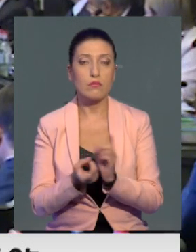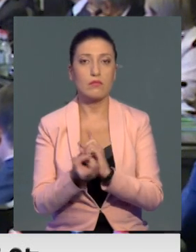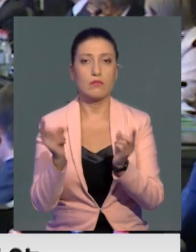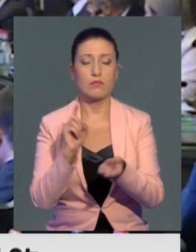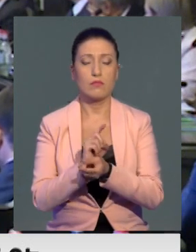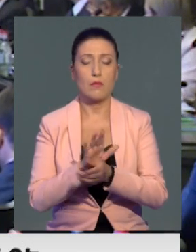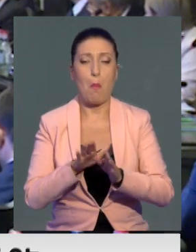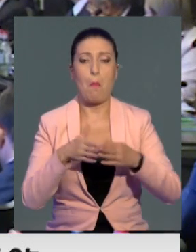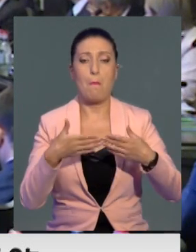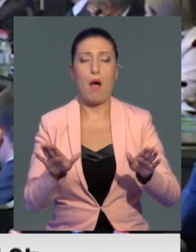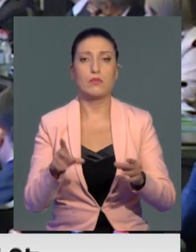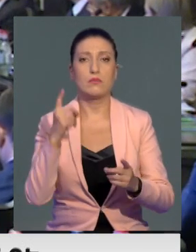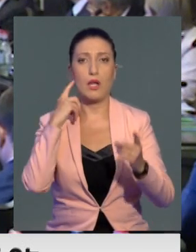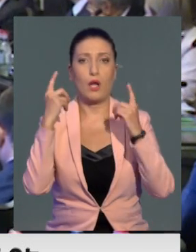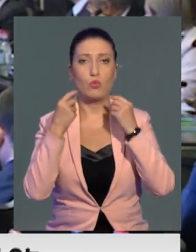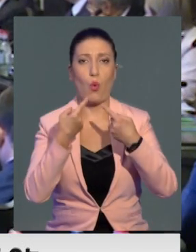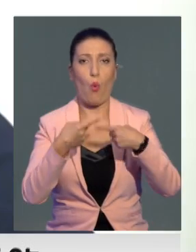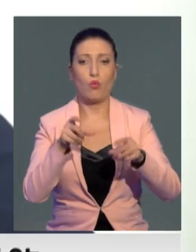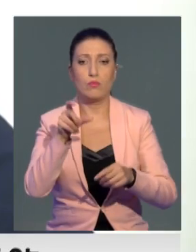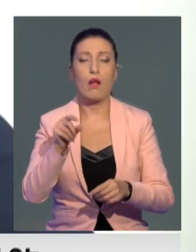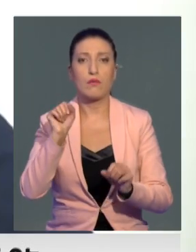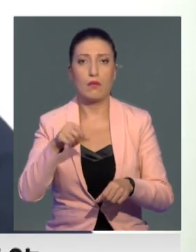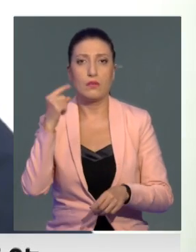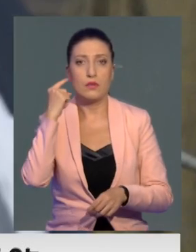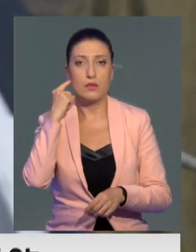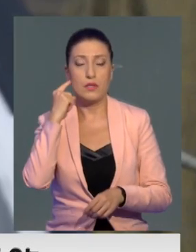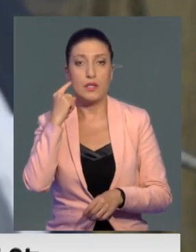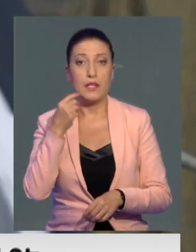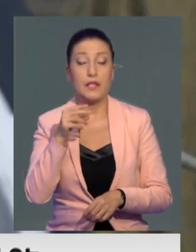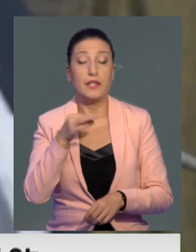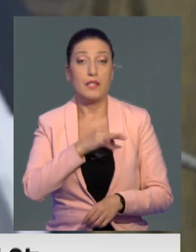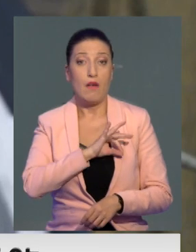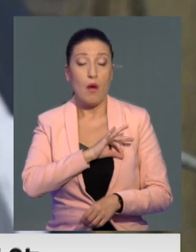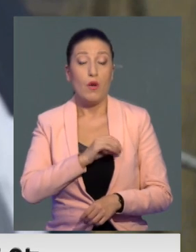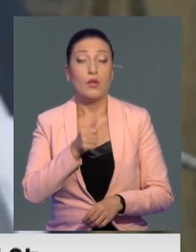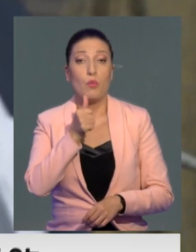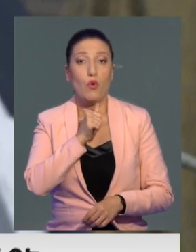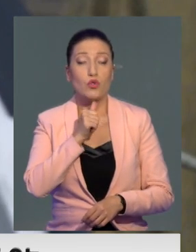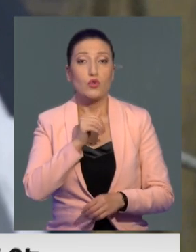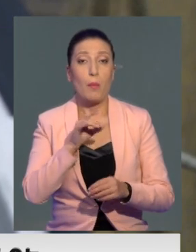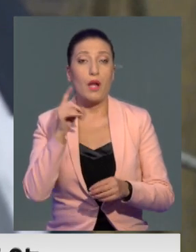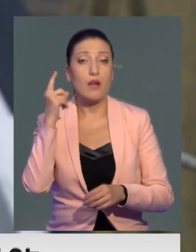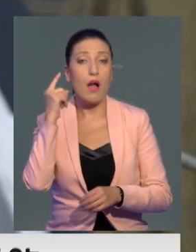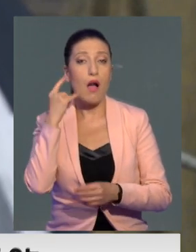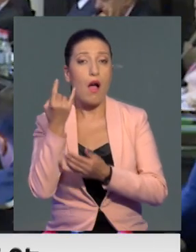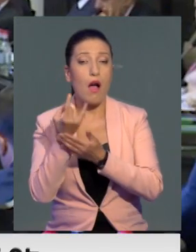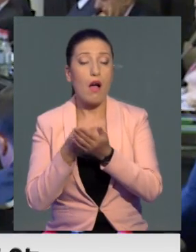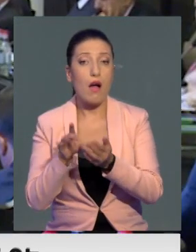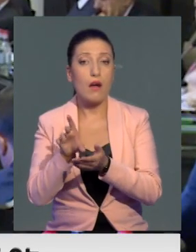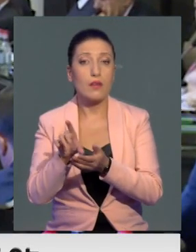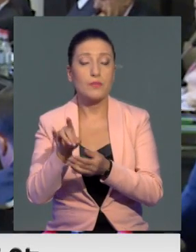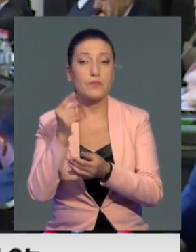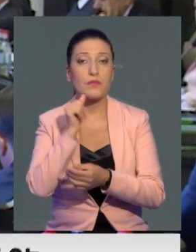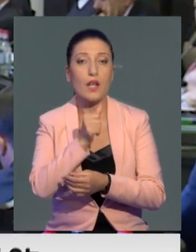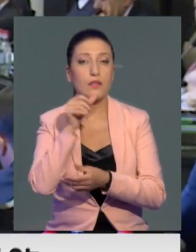բաց տեղեկատվություն ուրիշ հաճախորդների։ Իրավապահները գաղտնալսման օրինակով փորձում են ապացուցել, որ ինչպես գաղտնալսելով, այնպես